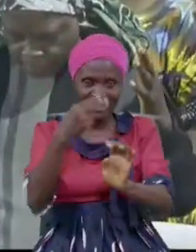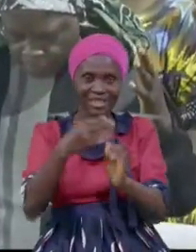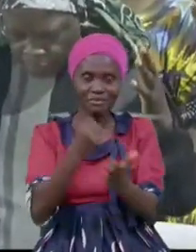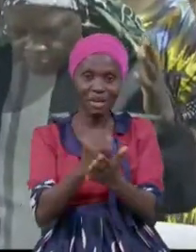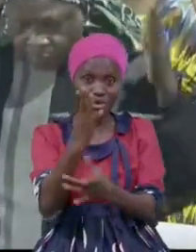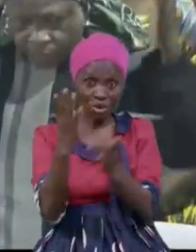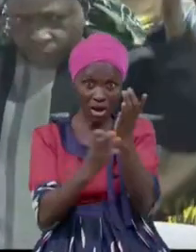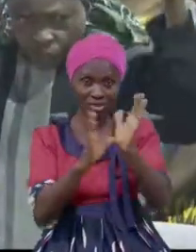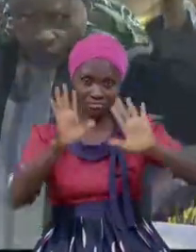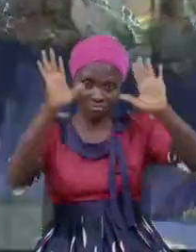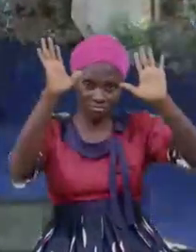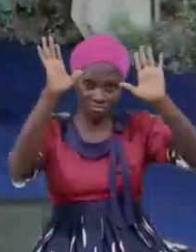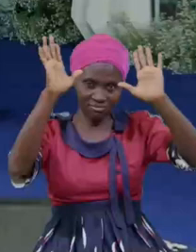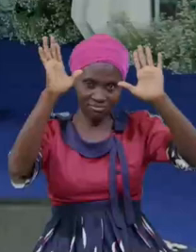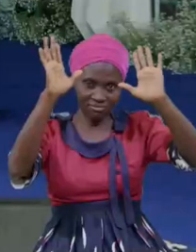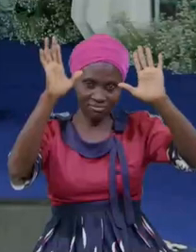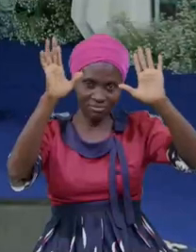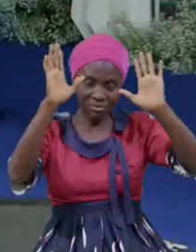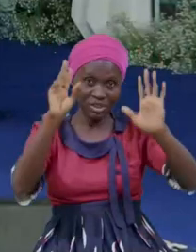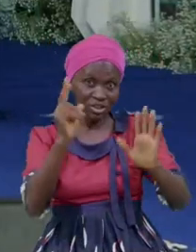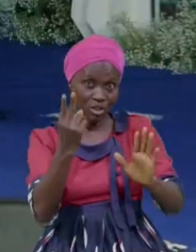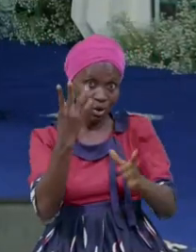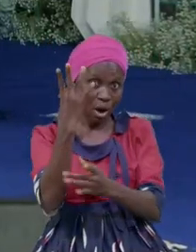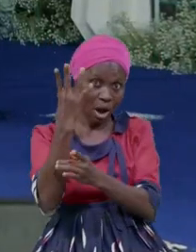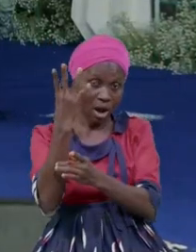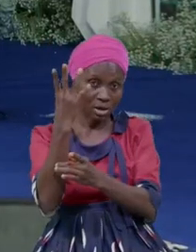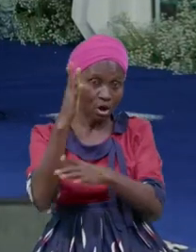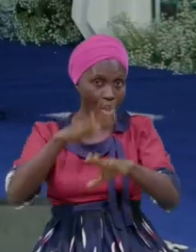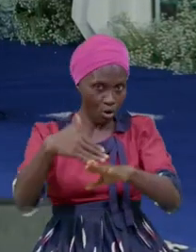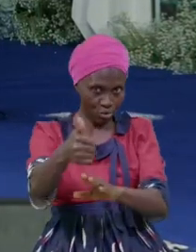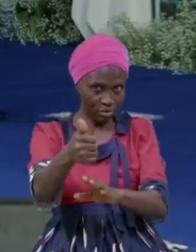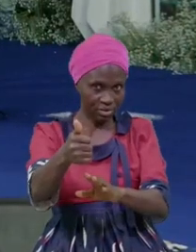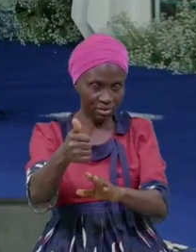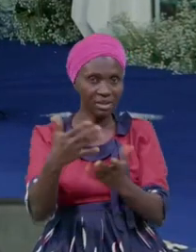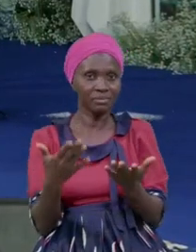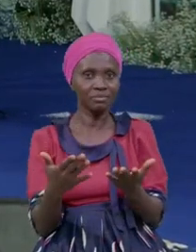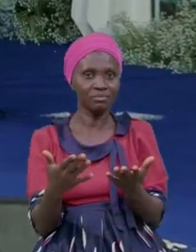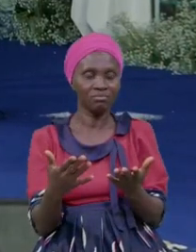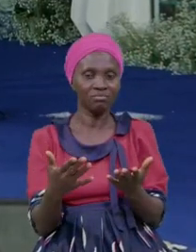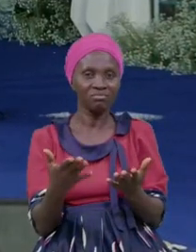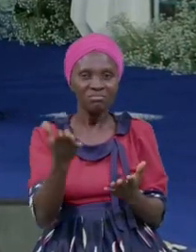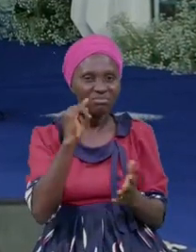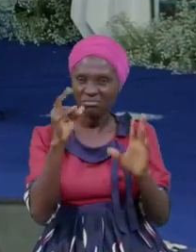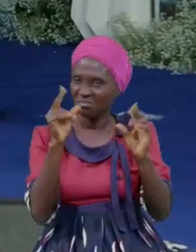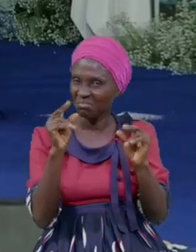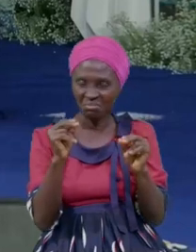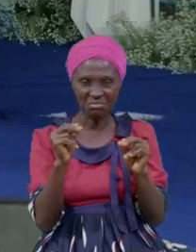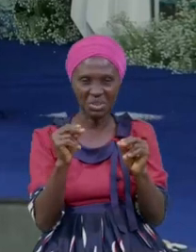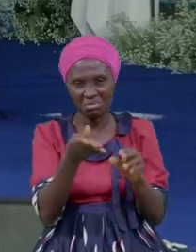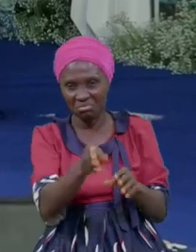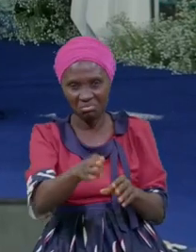Tu lèves une main et tu mets la deuxième main là où tu as le problème. Il n'y a pas de discrimination, il n'y a